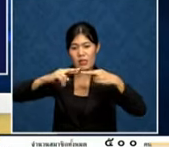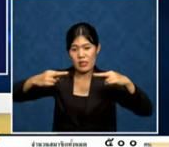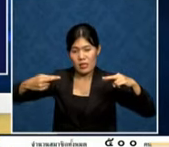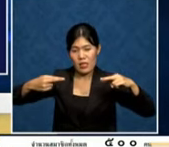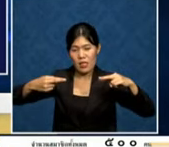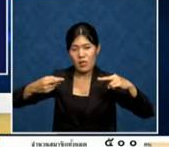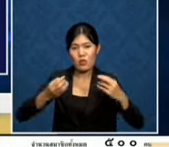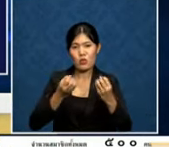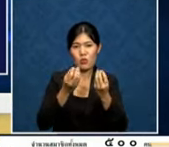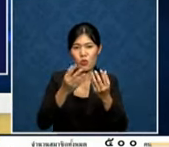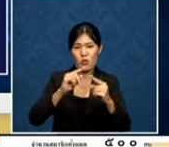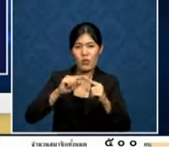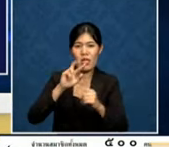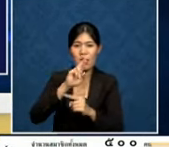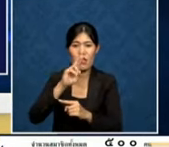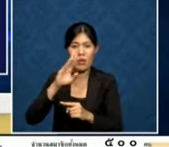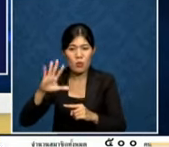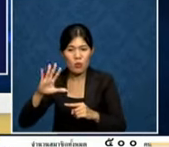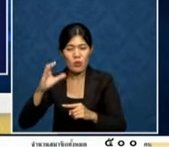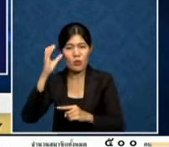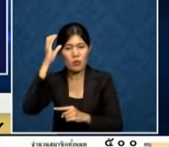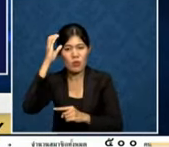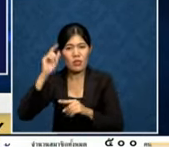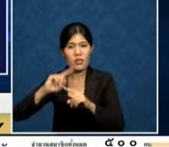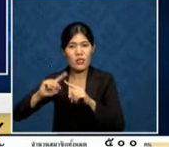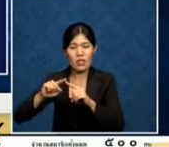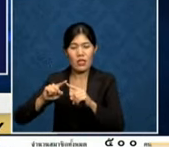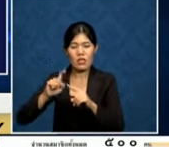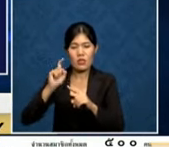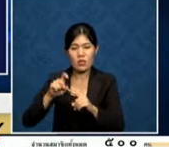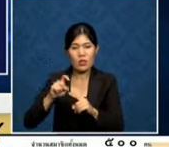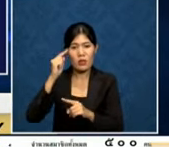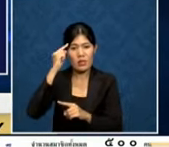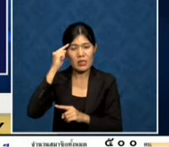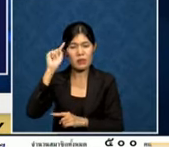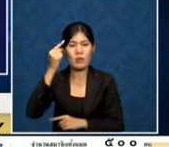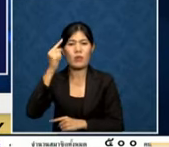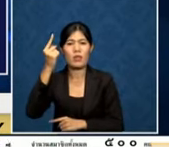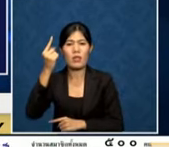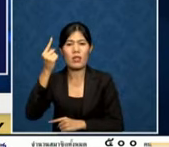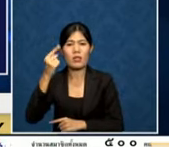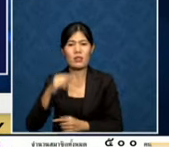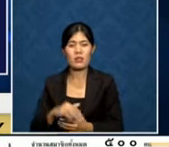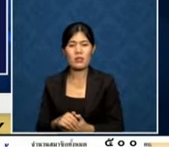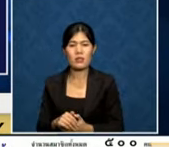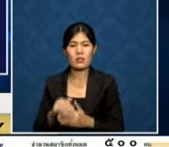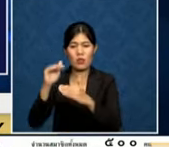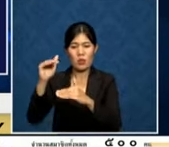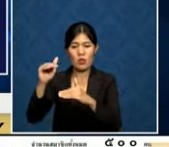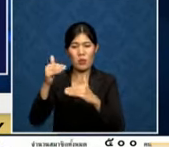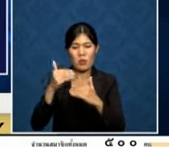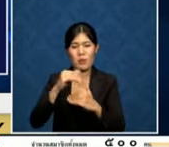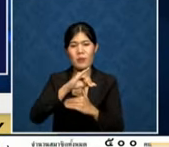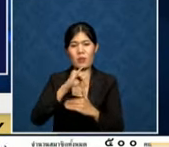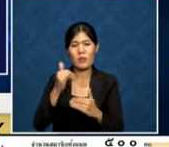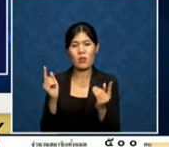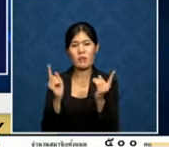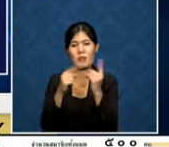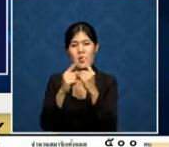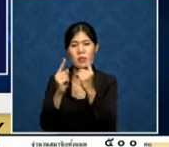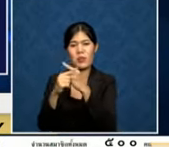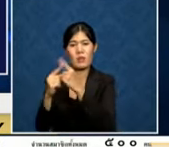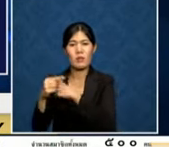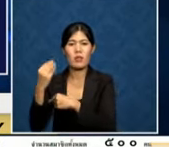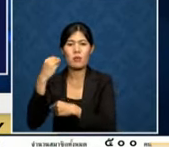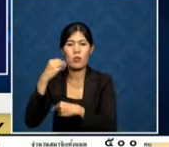ครับก็ต้องพร้อมด้วยครับระบบต้องมีความทันสมัยมากขึ้นครับให้สามารถรองรับจากความันความผันผวนครับหรือความไม่แน่นอนของ